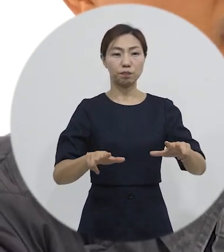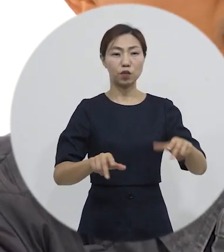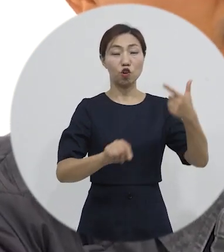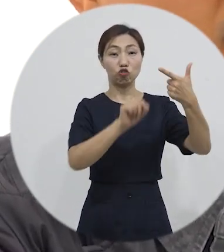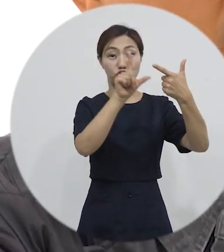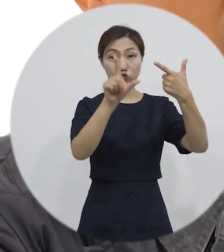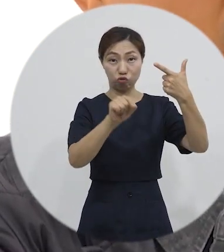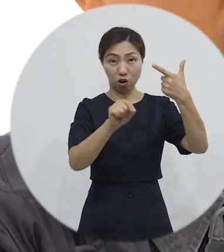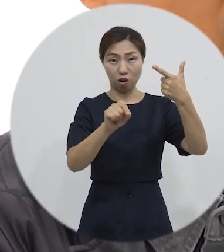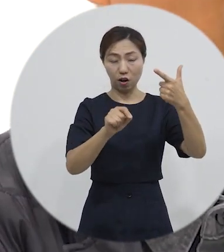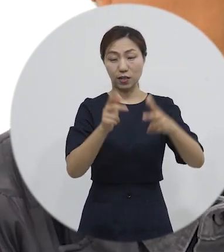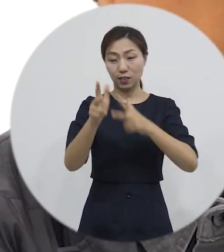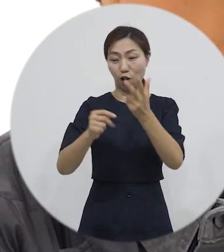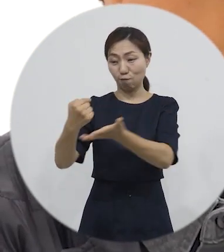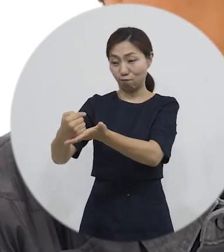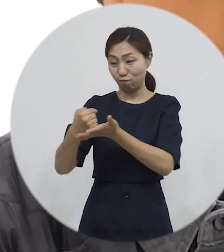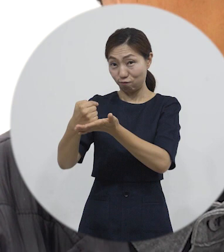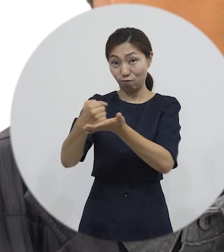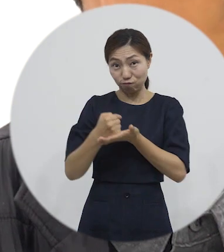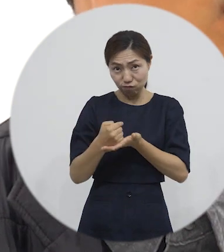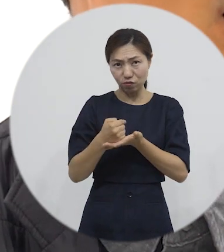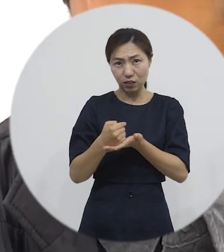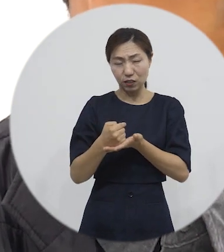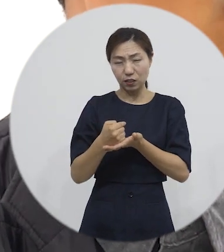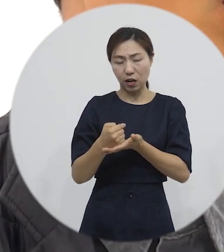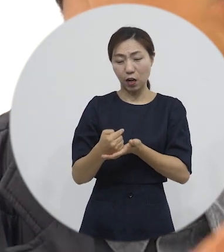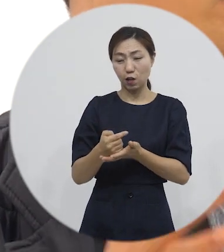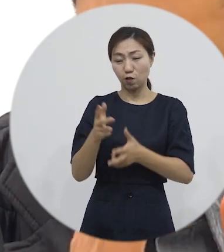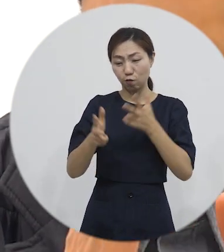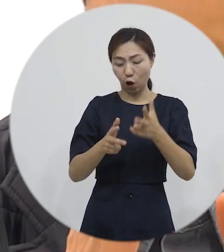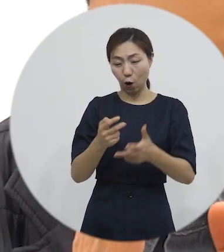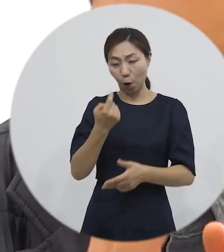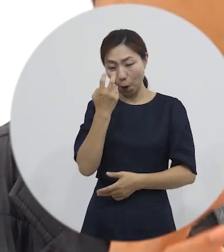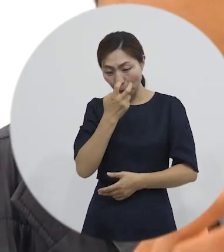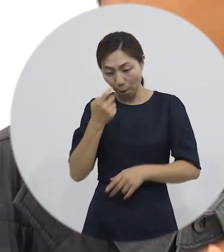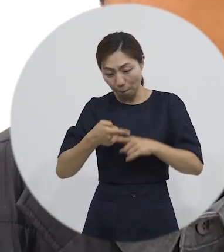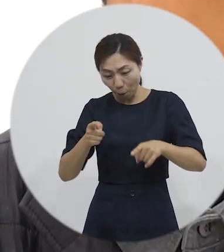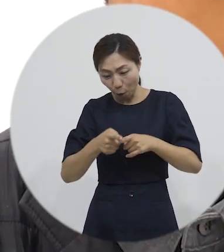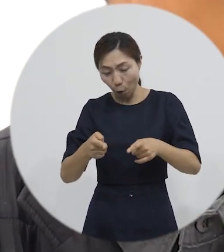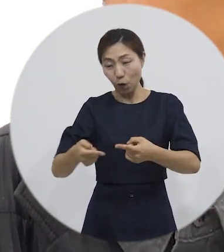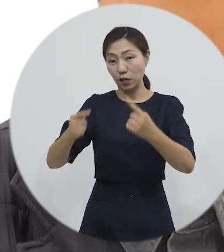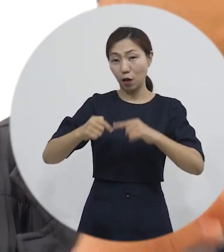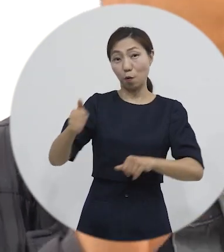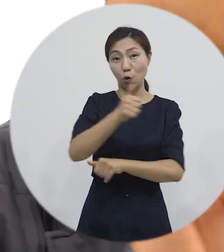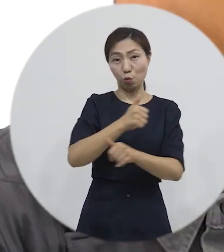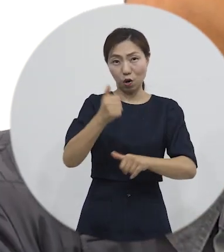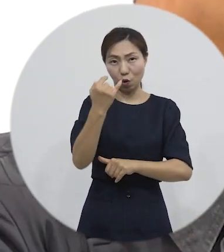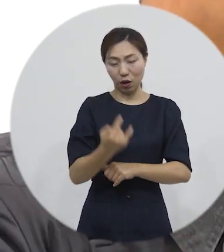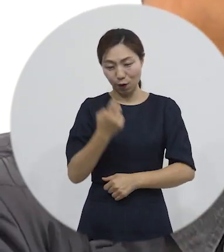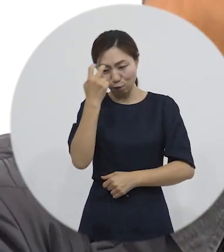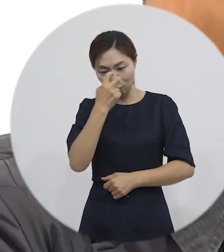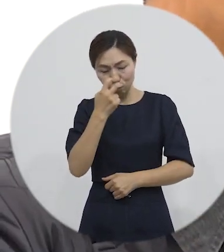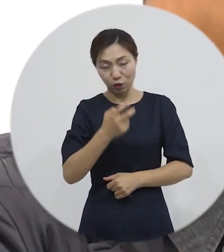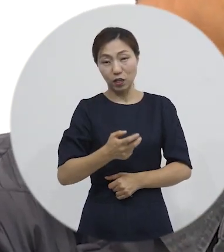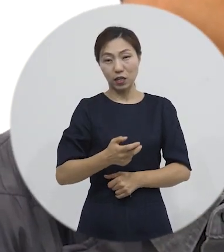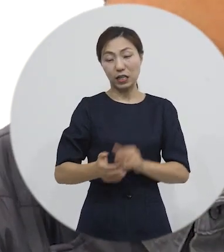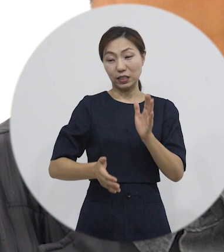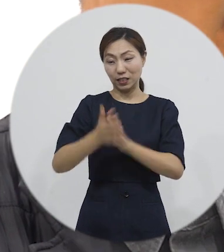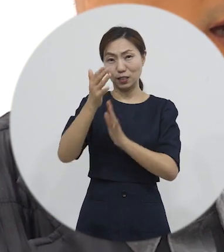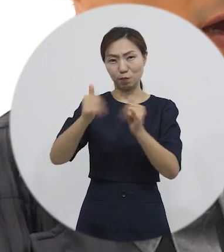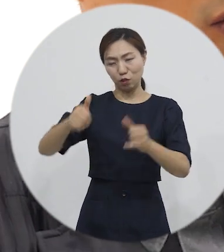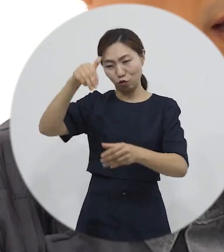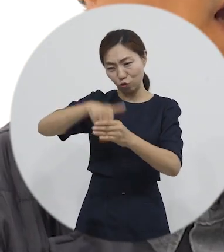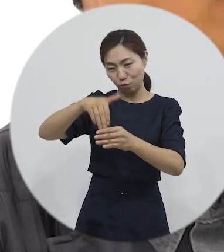사업들을 바탕으로 해서 부서 적격 검토나 이런 것들을 진행하고 참여예산위원회 심사를 하고 주민투표를 통해서 결정이